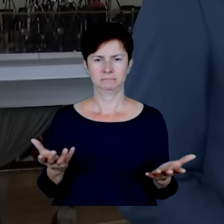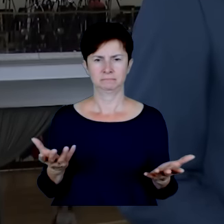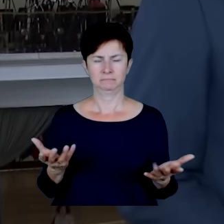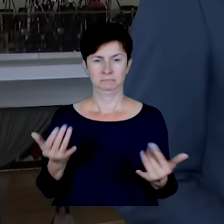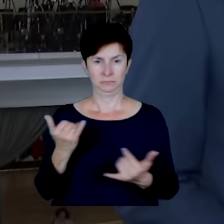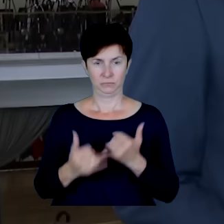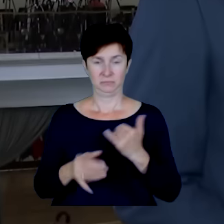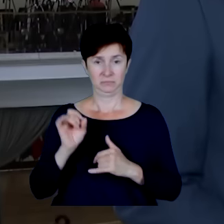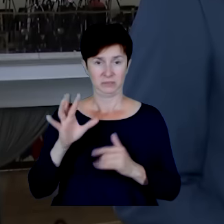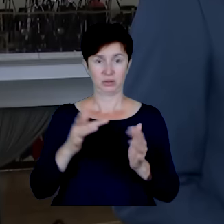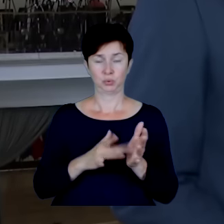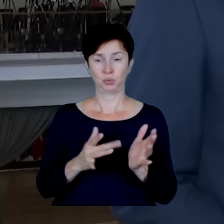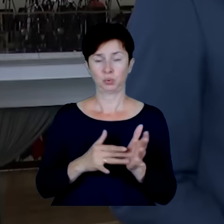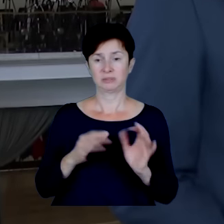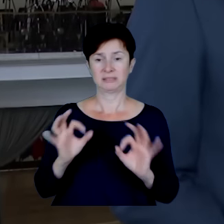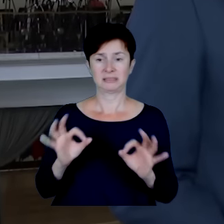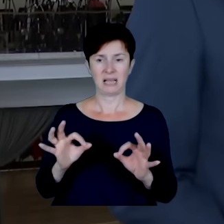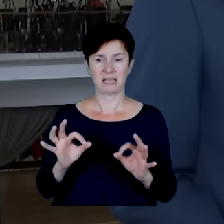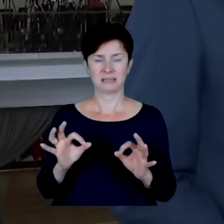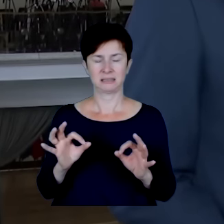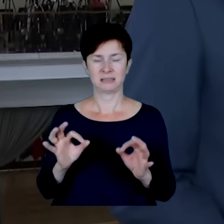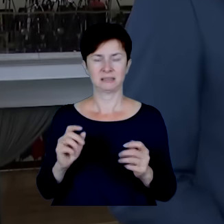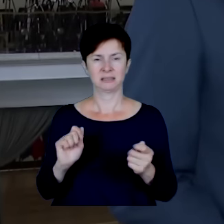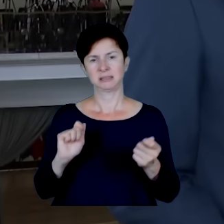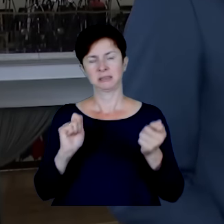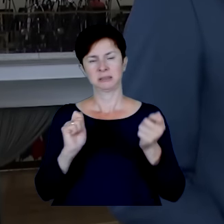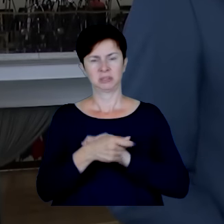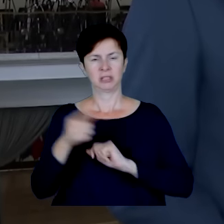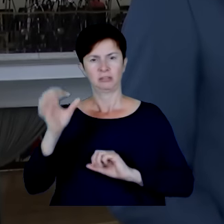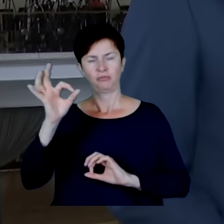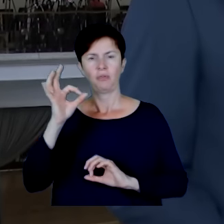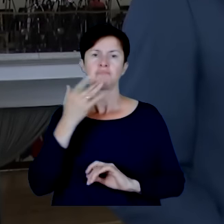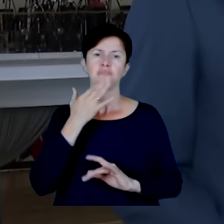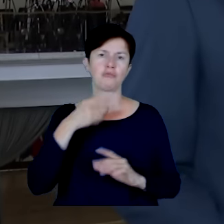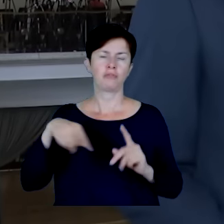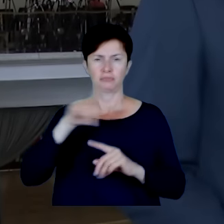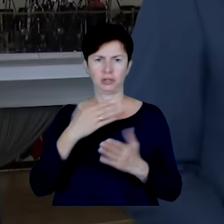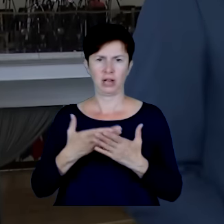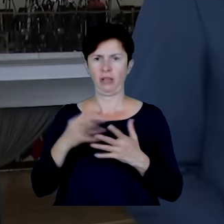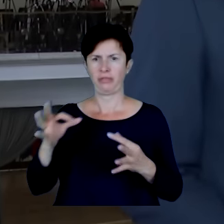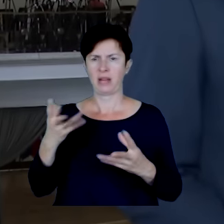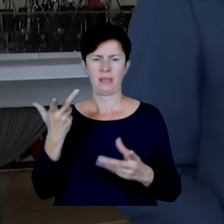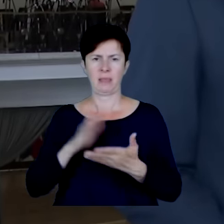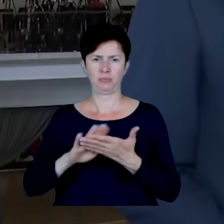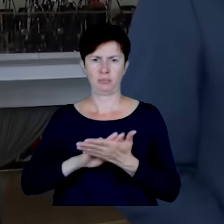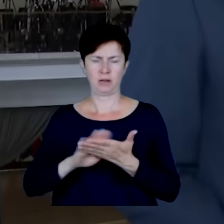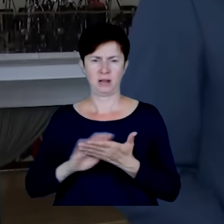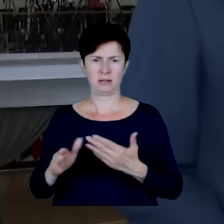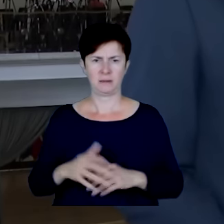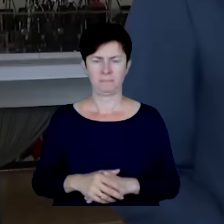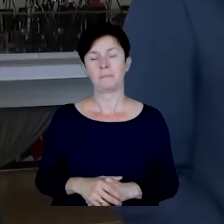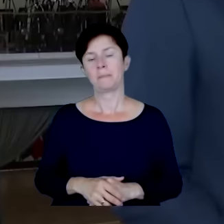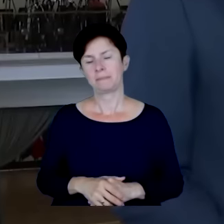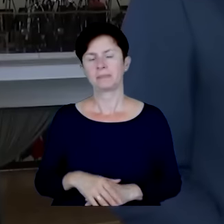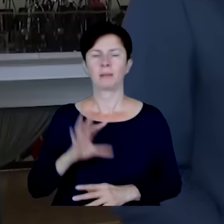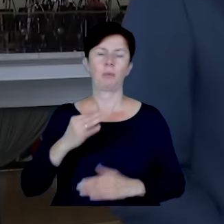rzeczywiście Donald Tusk teraz zmienił tę narrację, to dlaczego nie przeprasza polskich żołnierzy? Zmienił ją na użytek wyborów